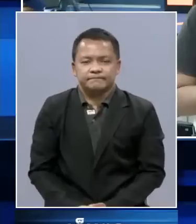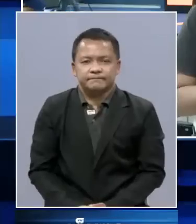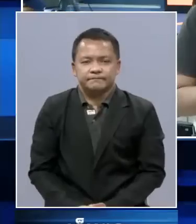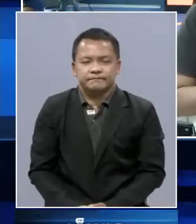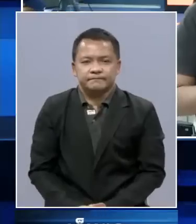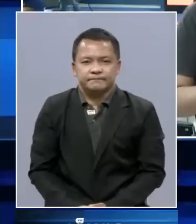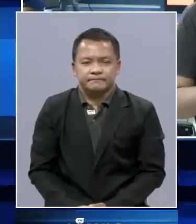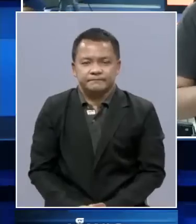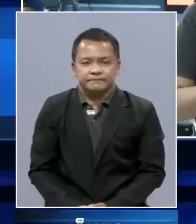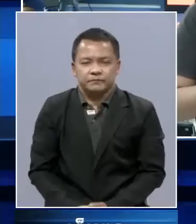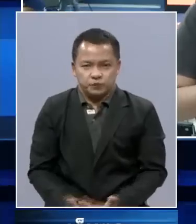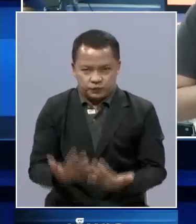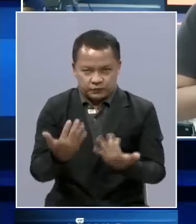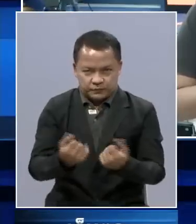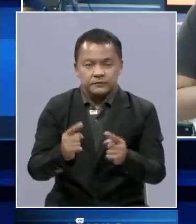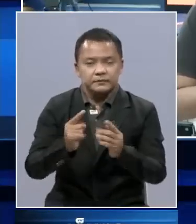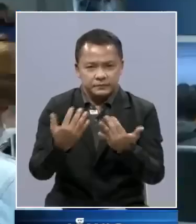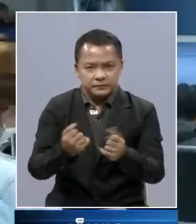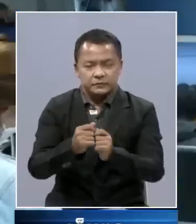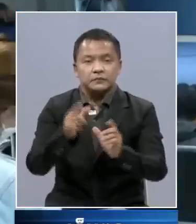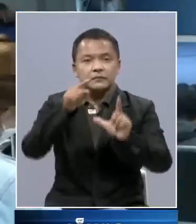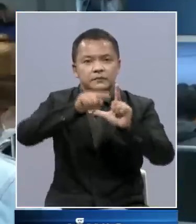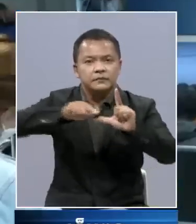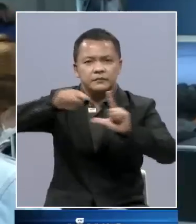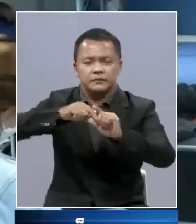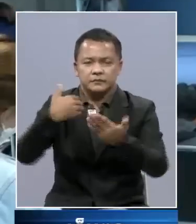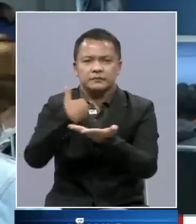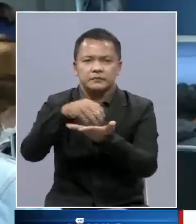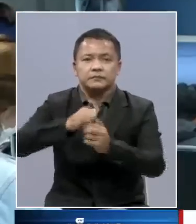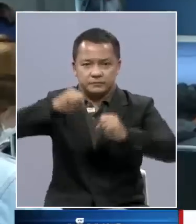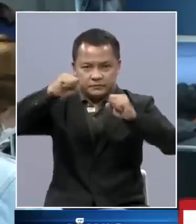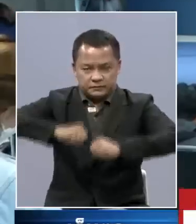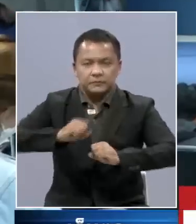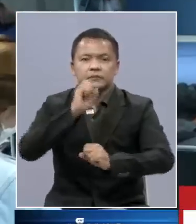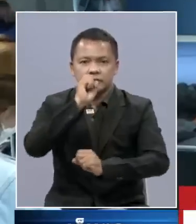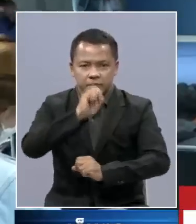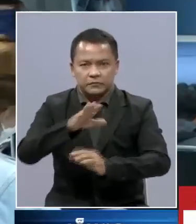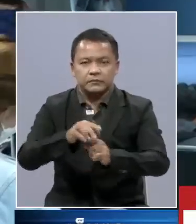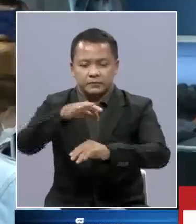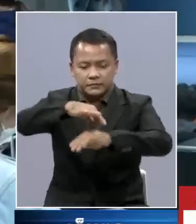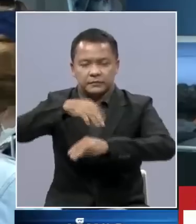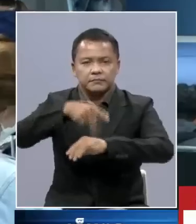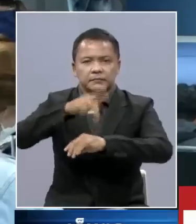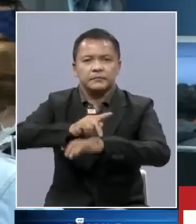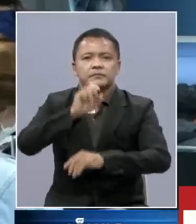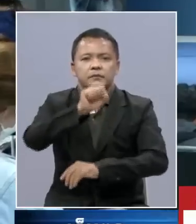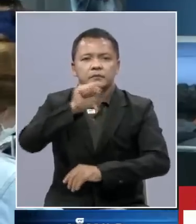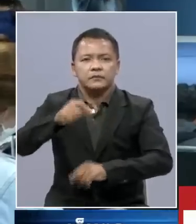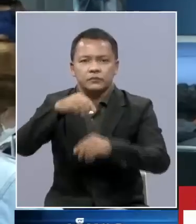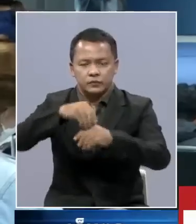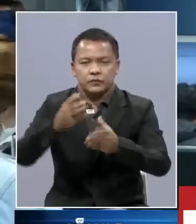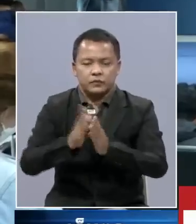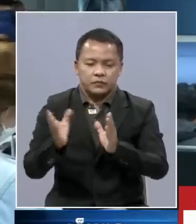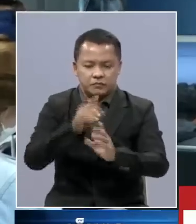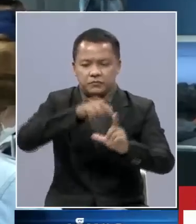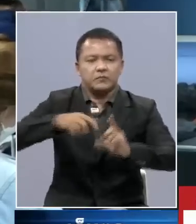เชิญครับ ครับ วันนี้เป็นอีกครั้งนะคะที่ทางพรรคก้าวไกลนั้นออกมายืนยันย้ำนะคะว่าตำแหน่งประธานสภานั้นยังคงต้องเป็น